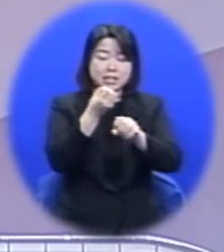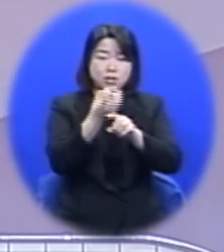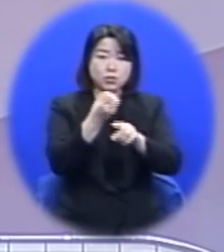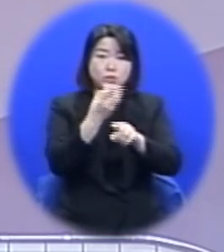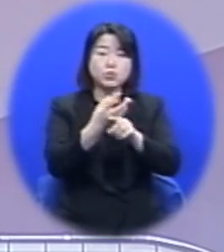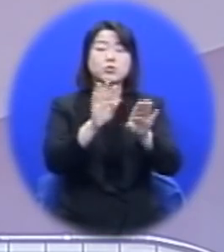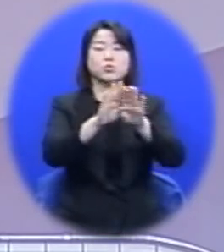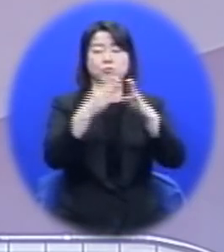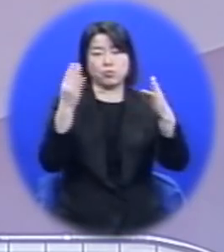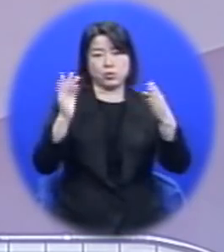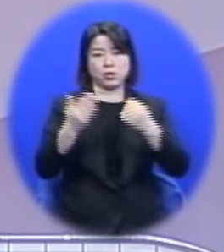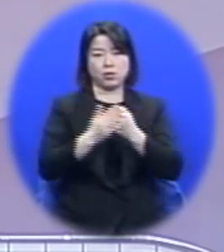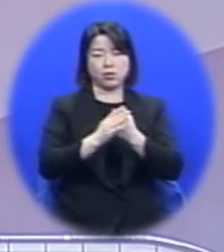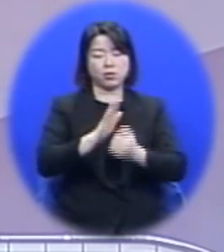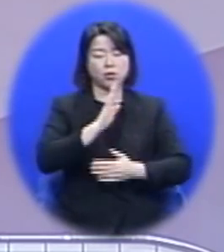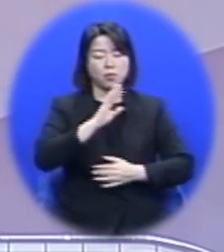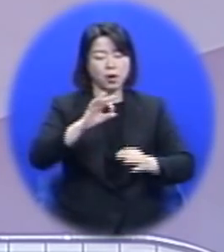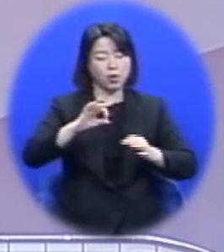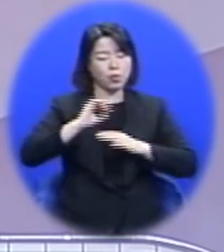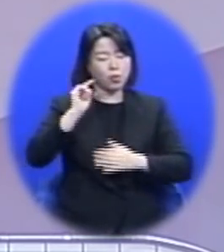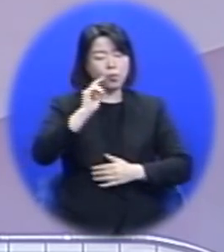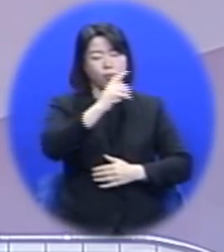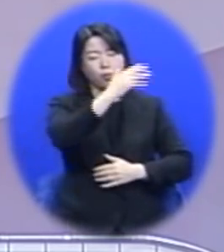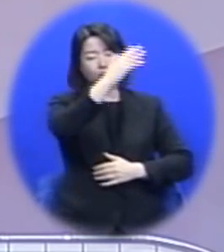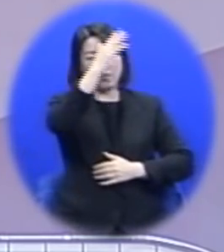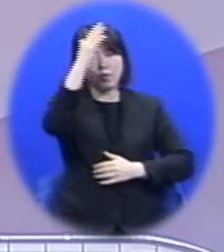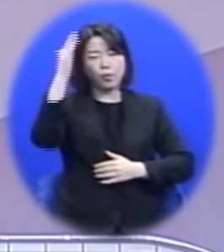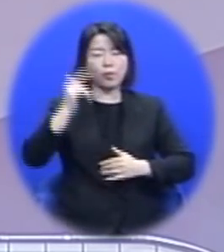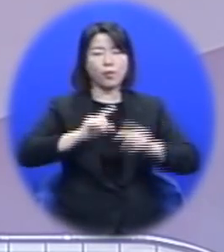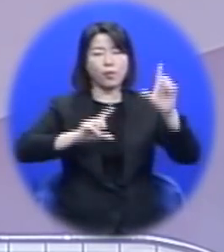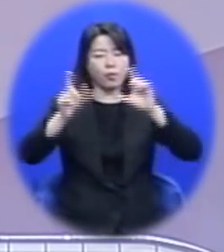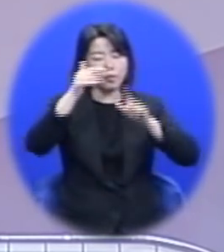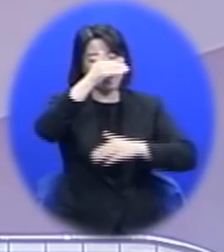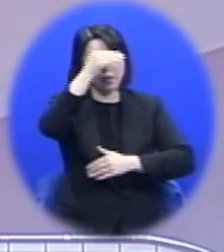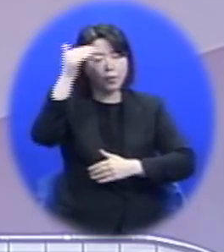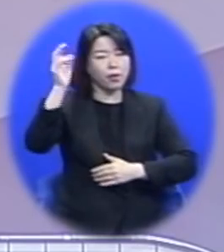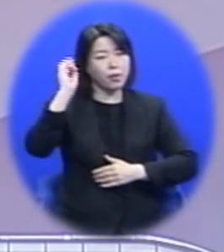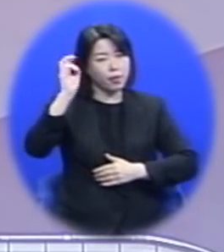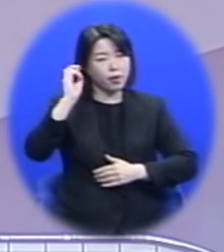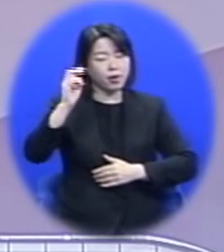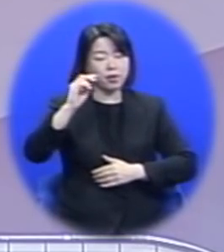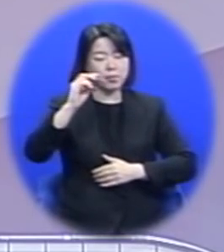놀라운 영화죠. 정말 아름다운 놀라운 광경을